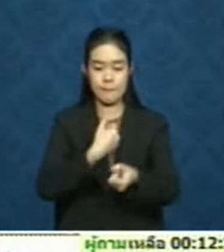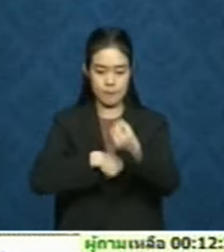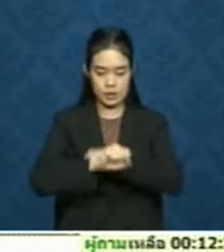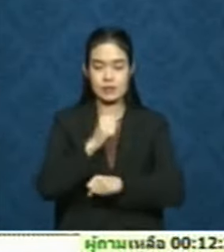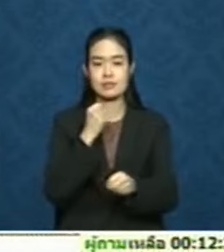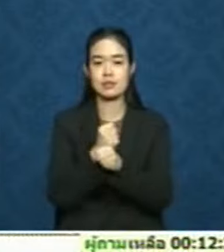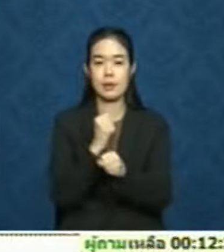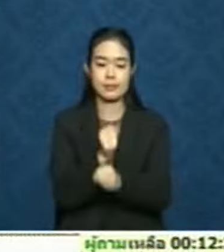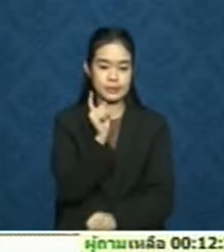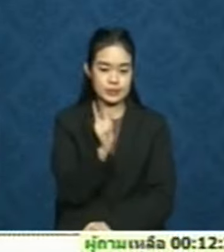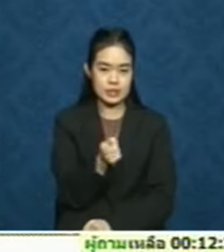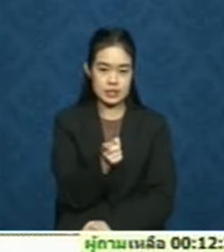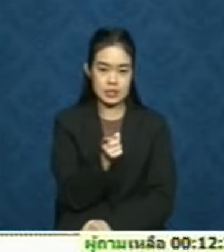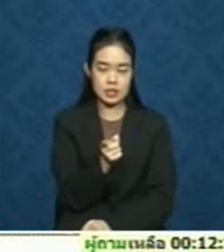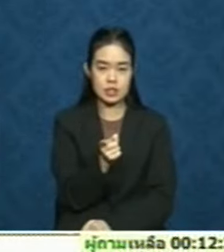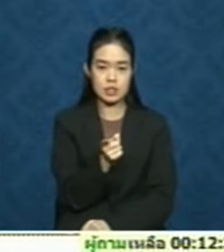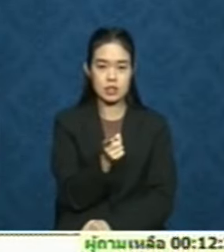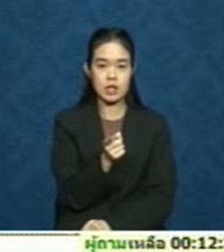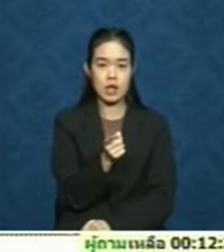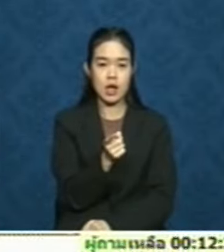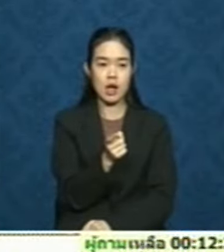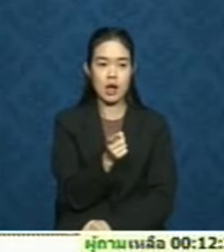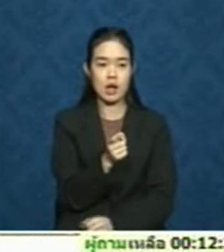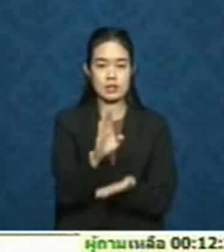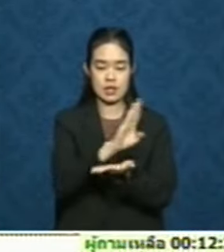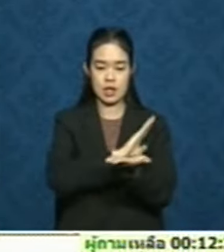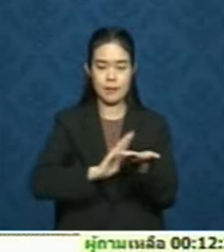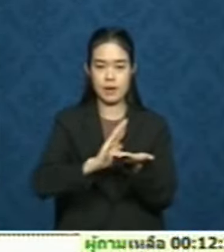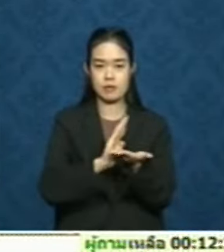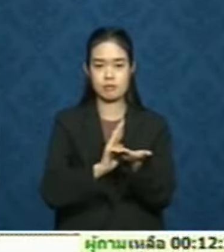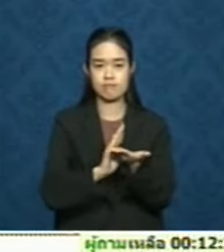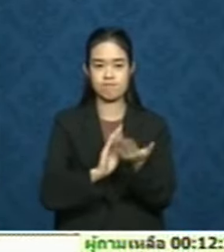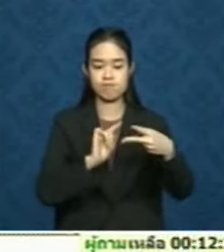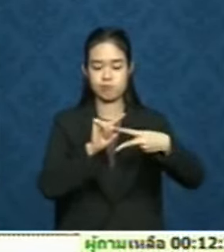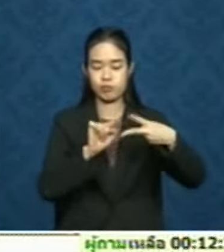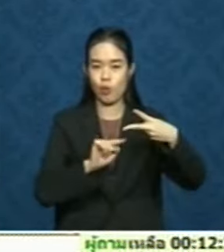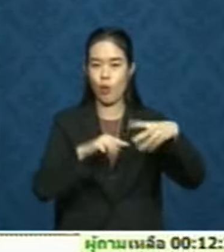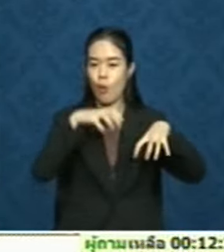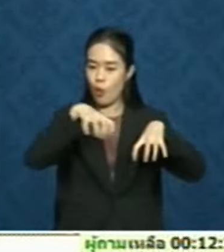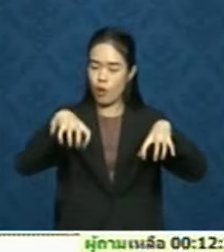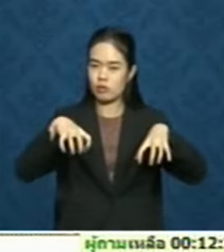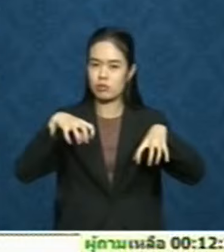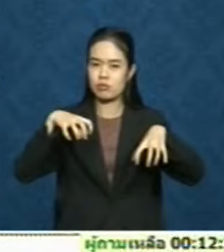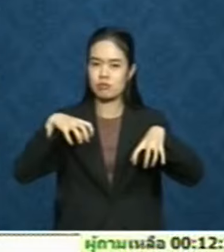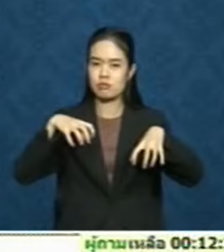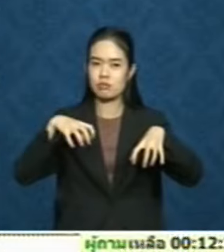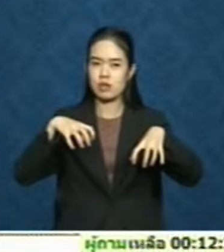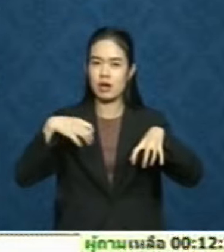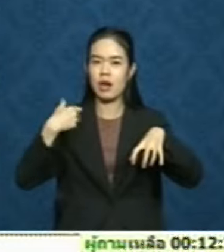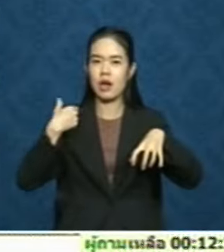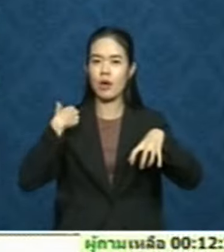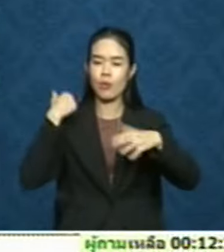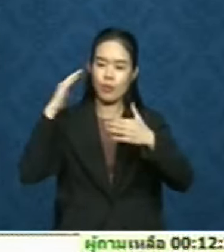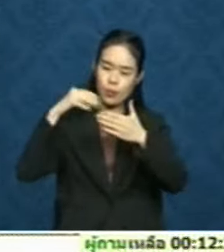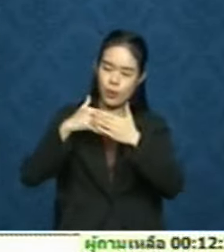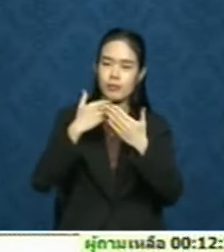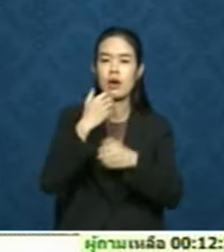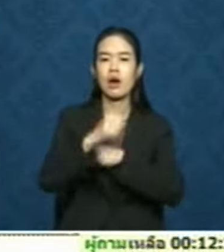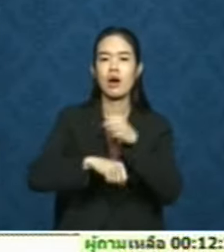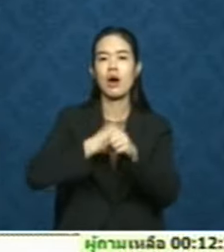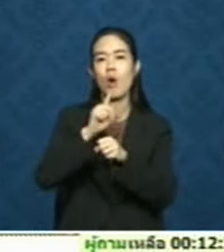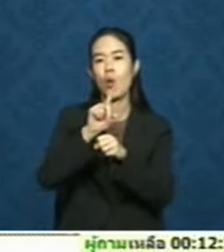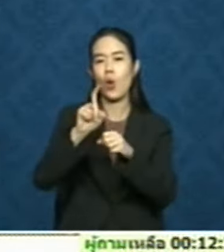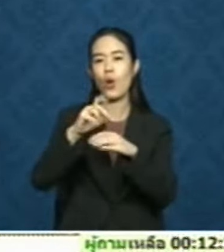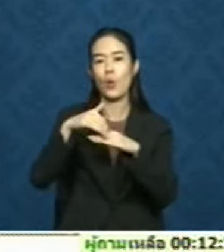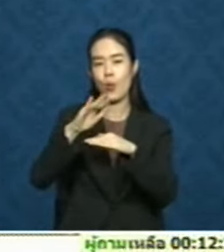องนี้ได้เป็นผู้ที่สร้างบุคลากรของเขามาเกือบร้อยปีบุคลากรที่เขาผลิตมานับเป็น